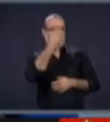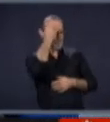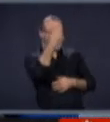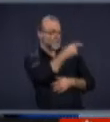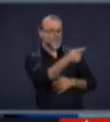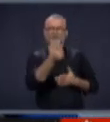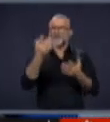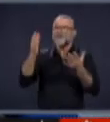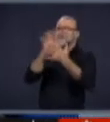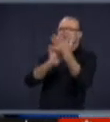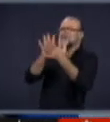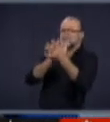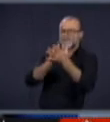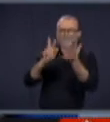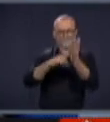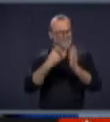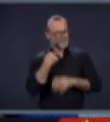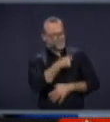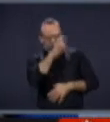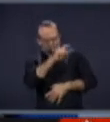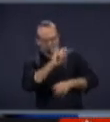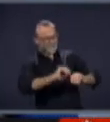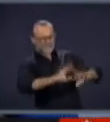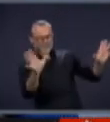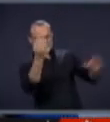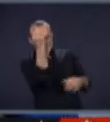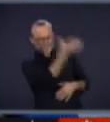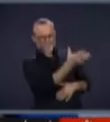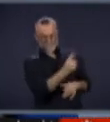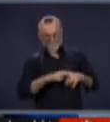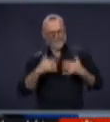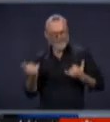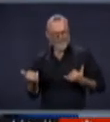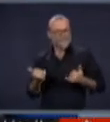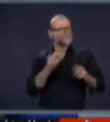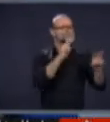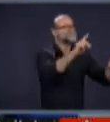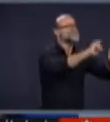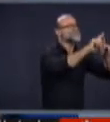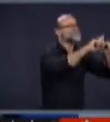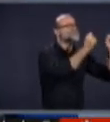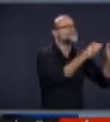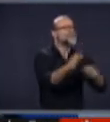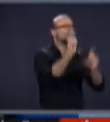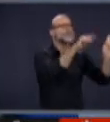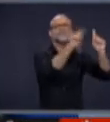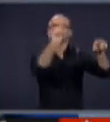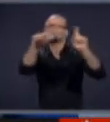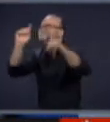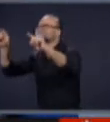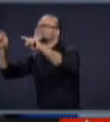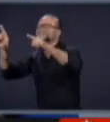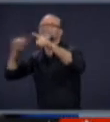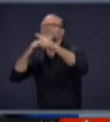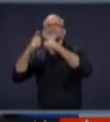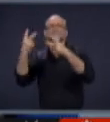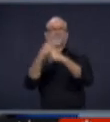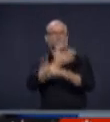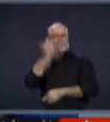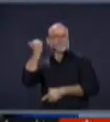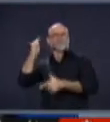préparer quelque chose, mais il faut pouvoir formuler les choses clairement. Alors, pour l'instant, nous examinons ces différentes stratégies. Nous allons essayer de